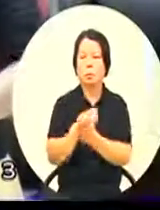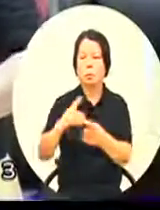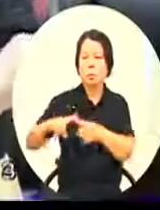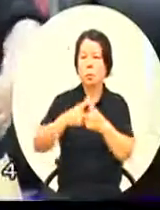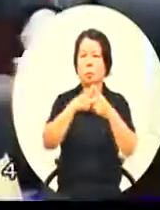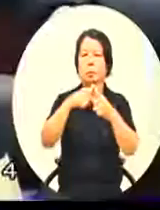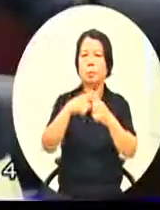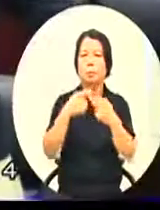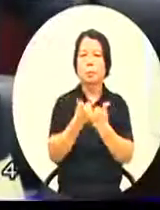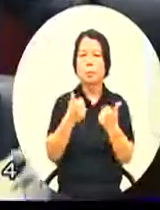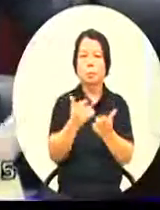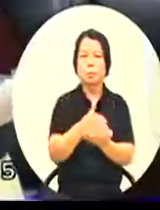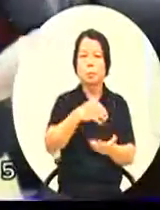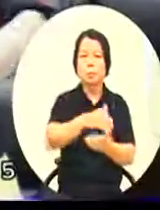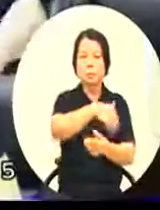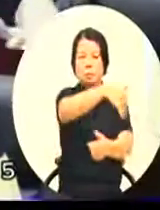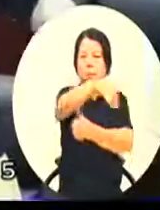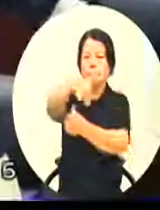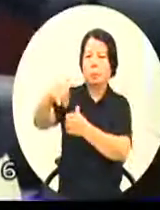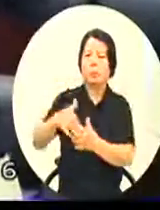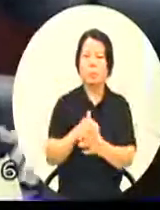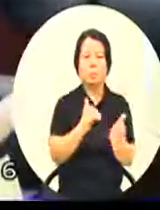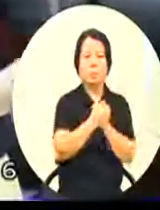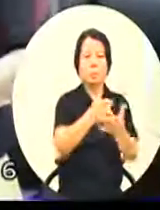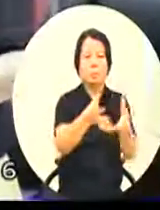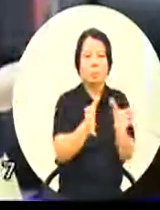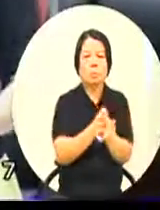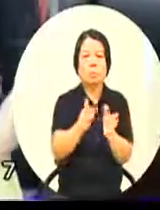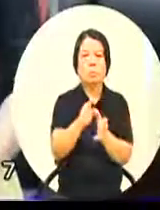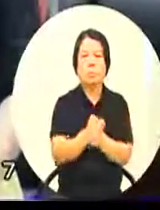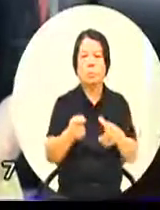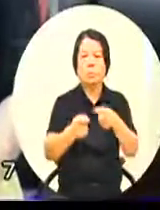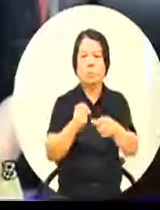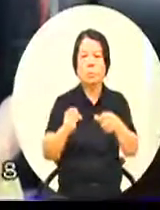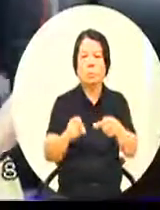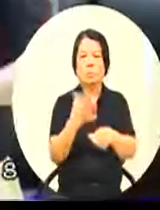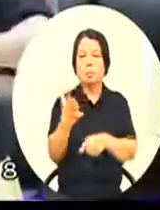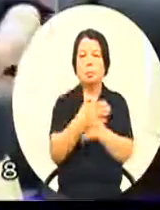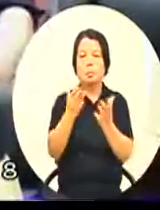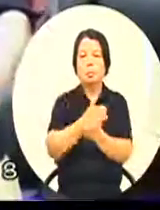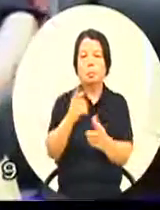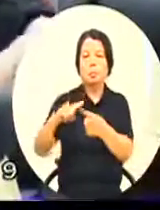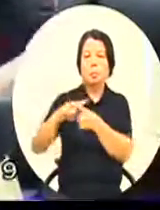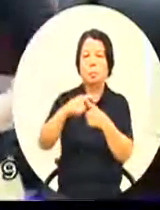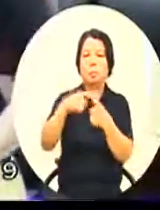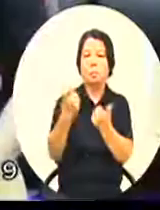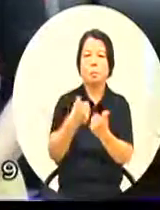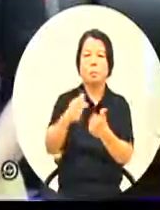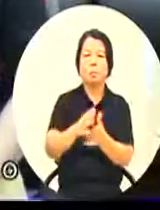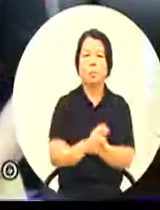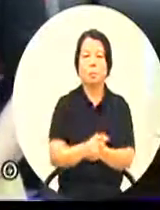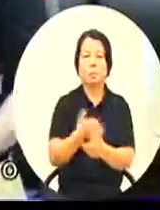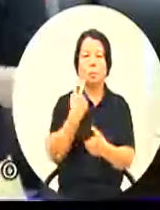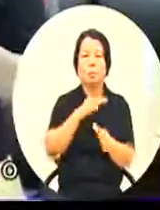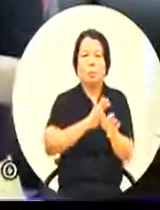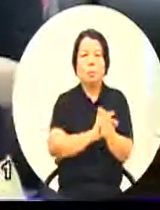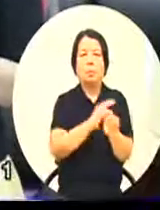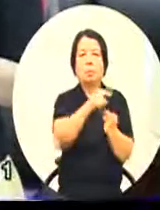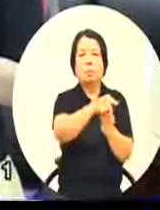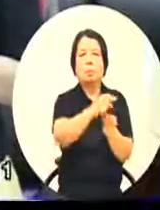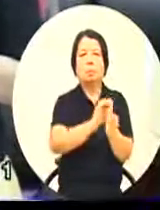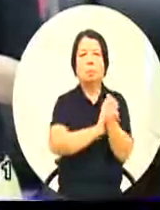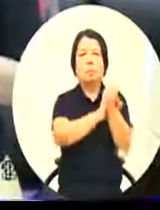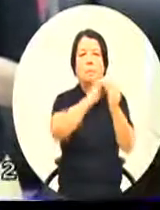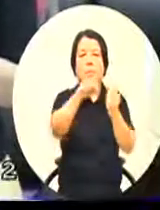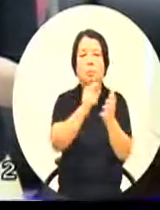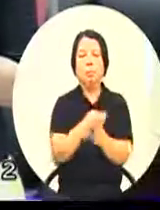发邀请所有的民间团体来做一个公开的辩论，也可以请支持方出来，我们请